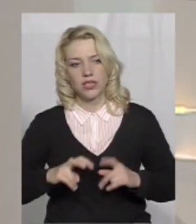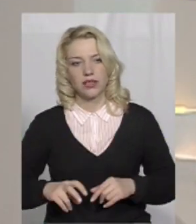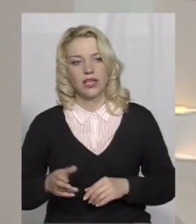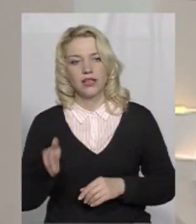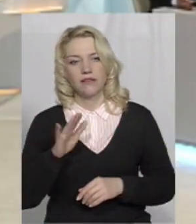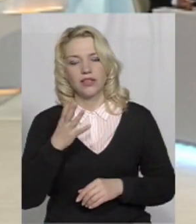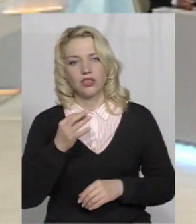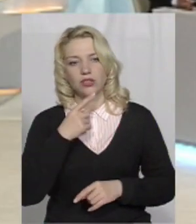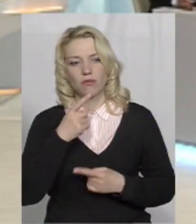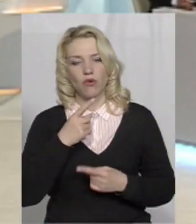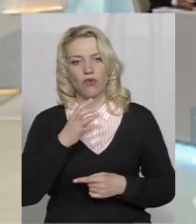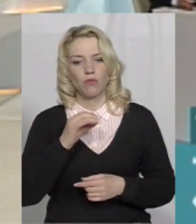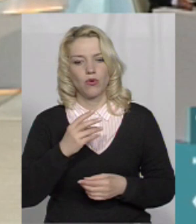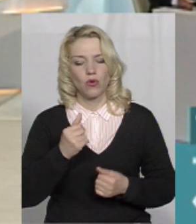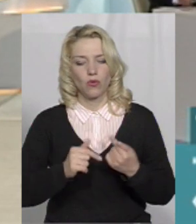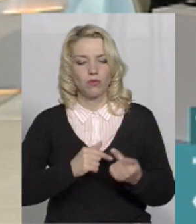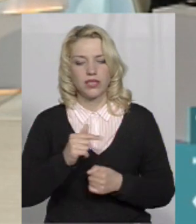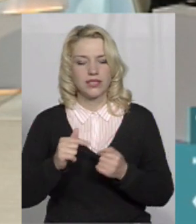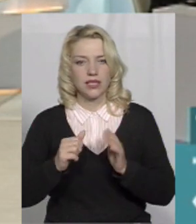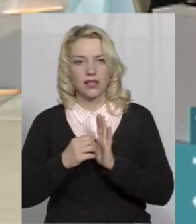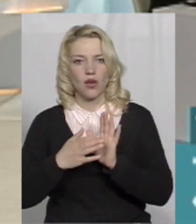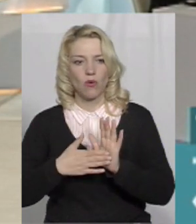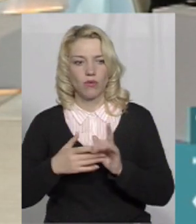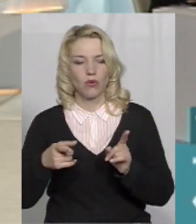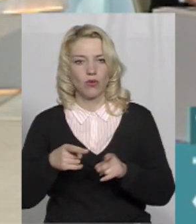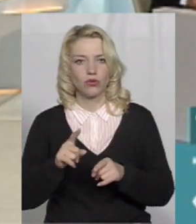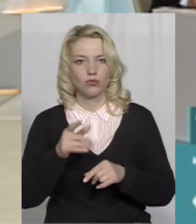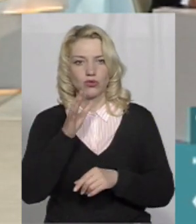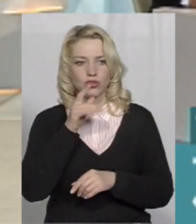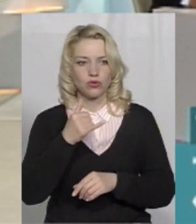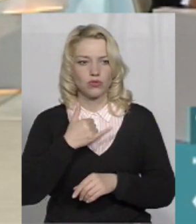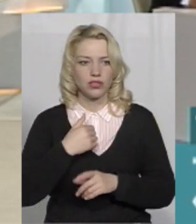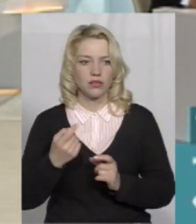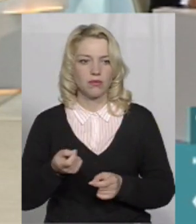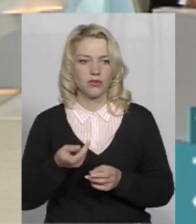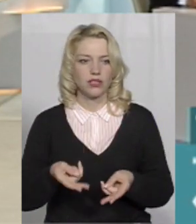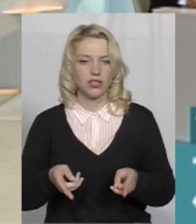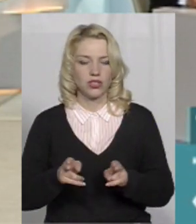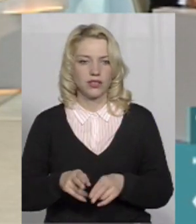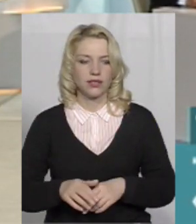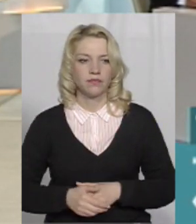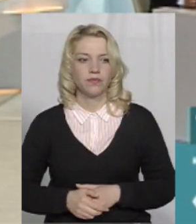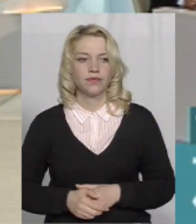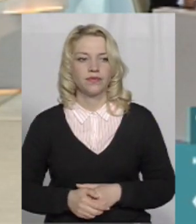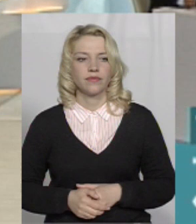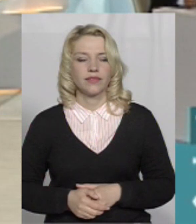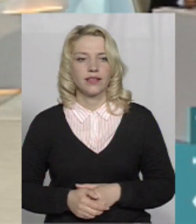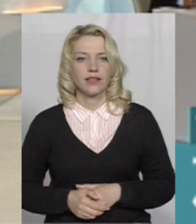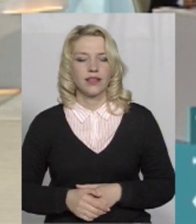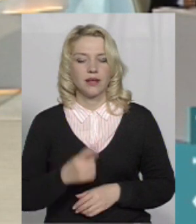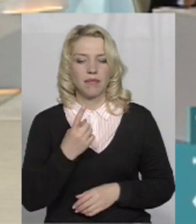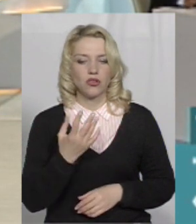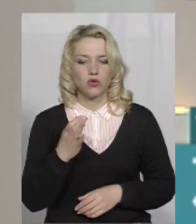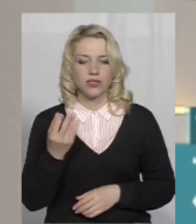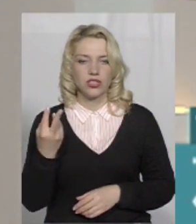давайте ще поговоримо про комерційний облік. Коротко, бо часу в нас не так багато залишається. З 1